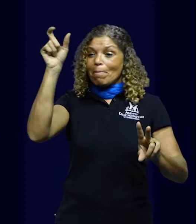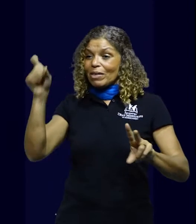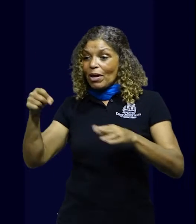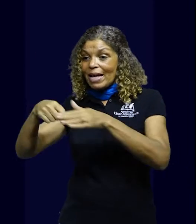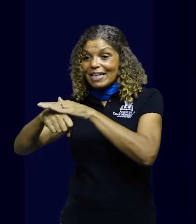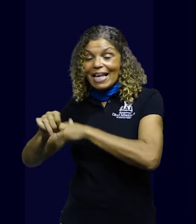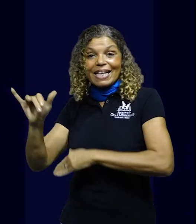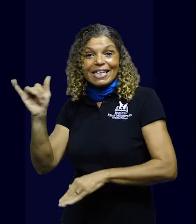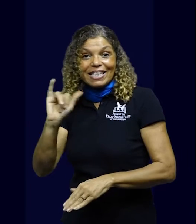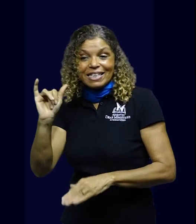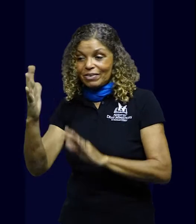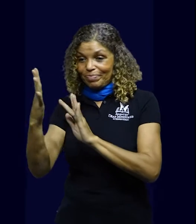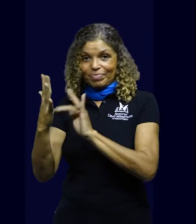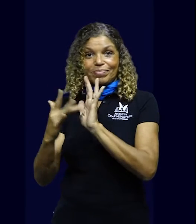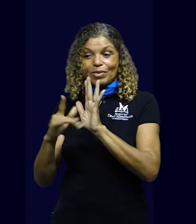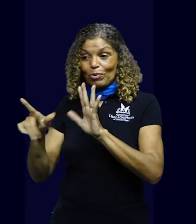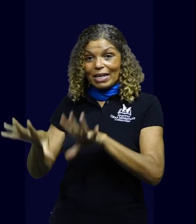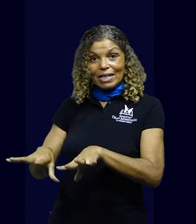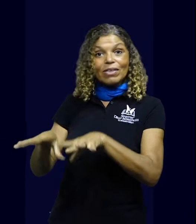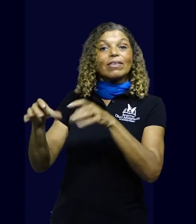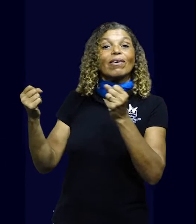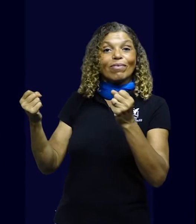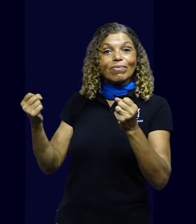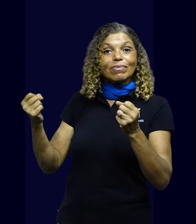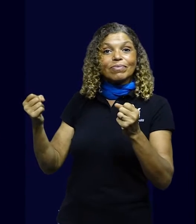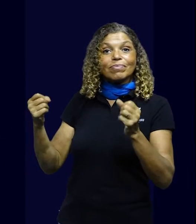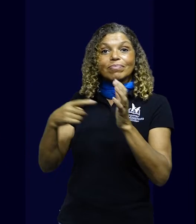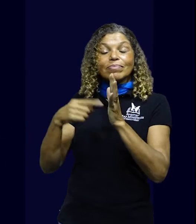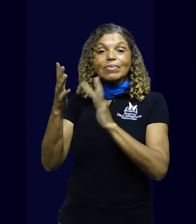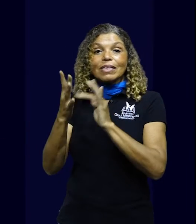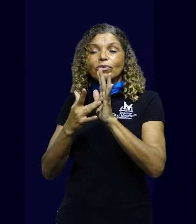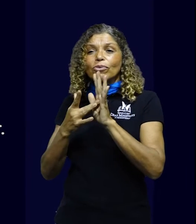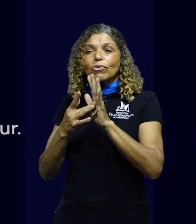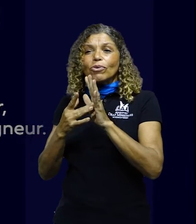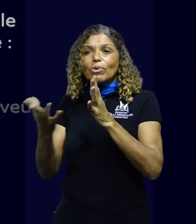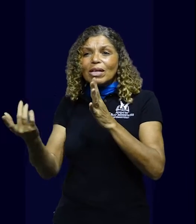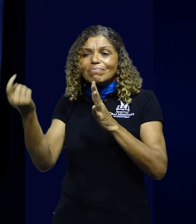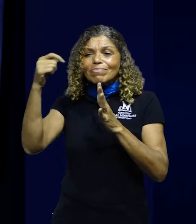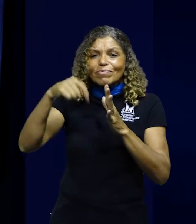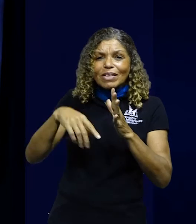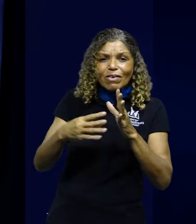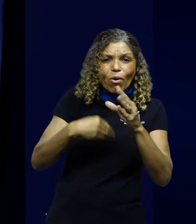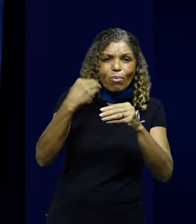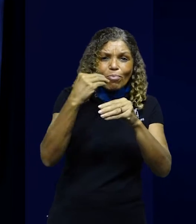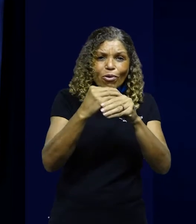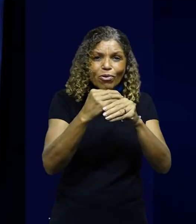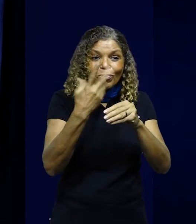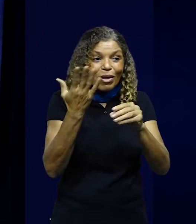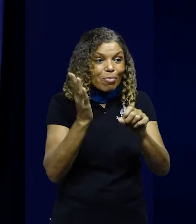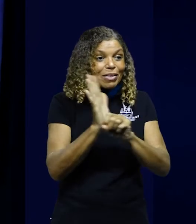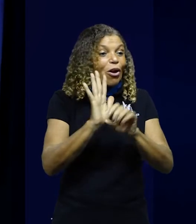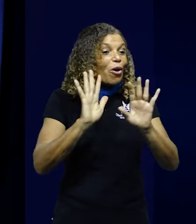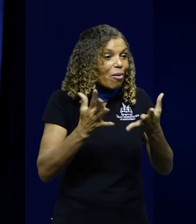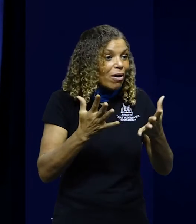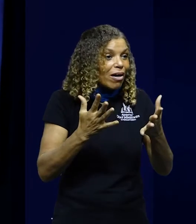un sauveur qui est le Christ le Seigneur. Quand Jésus vient au monde, il est présenté comme le sauveur,